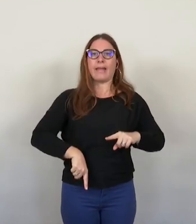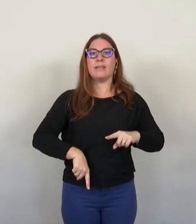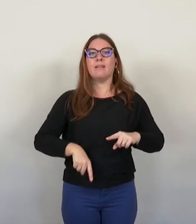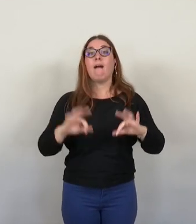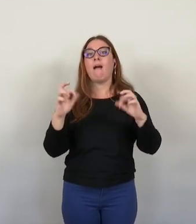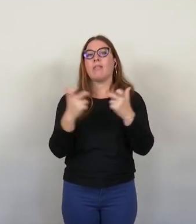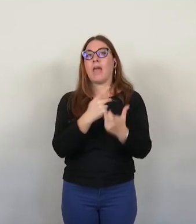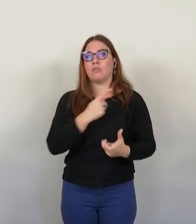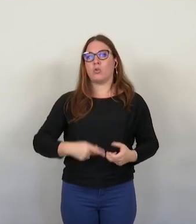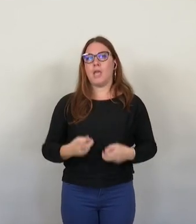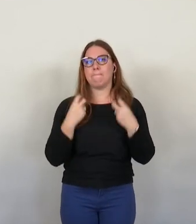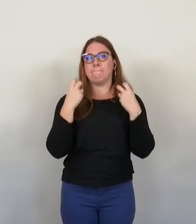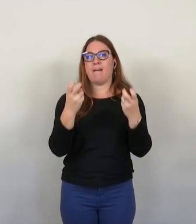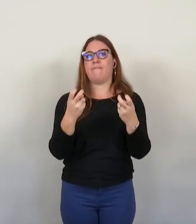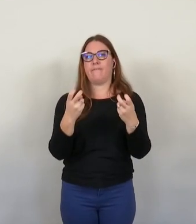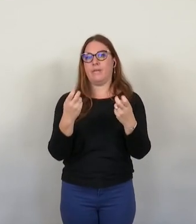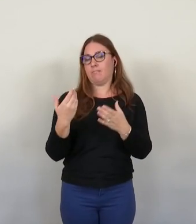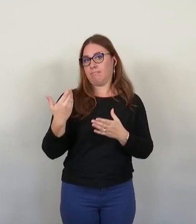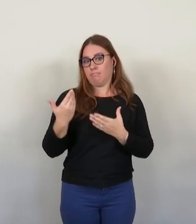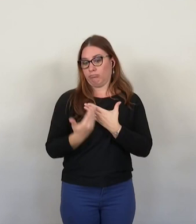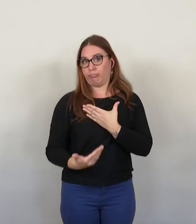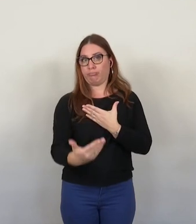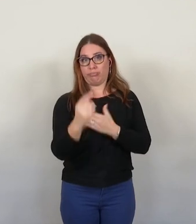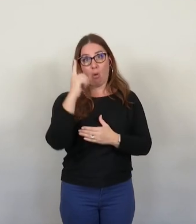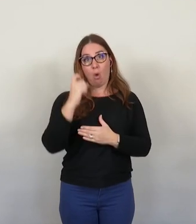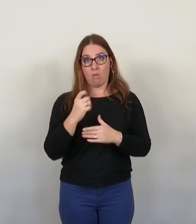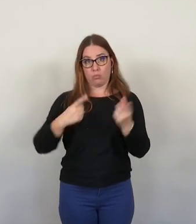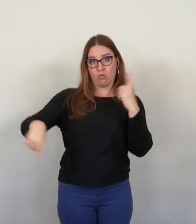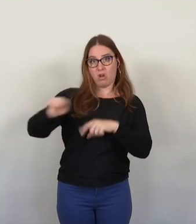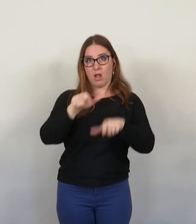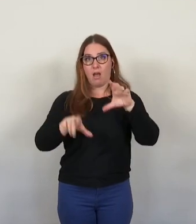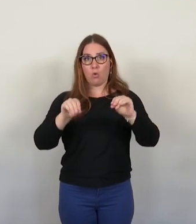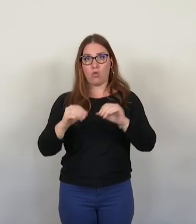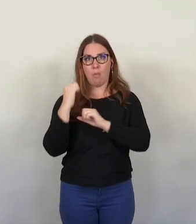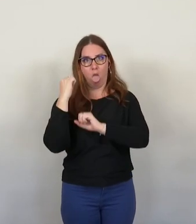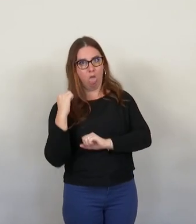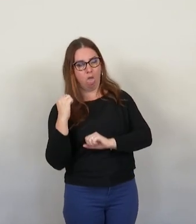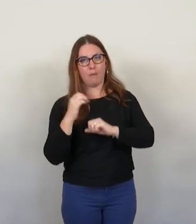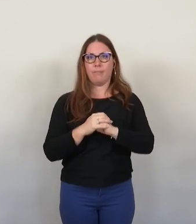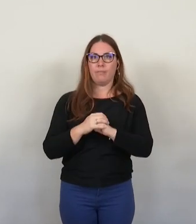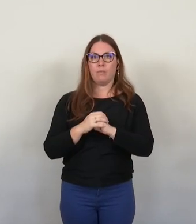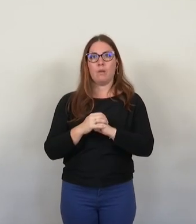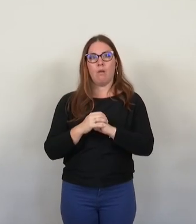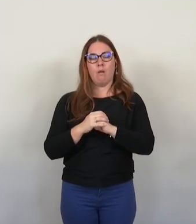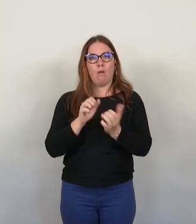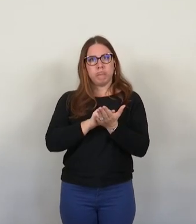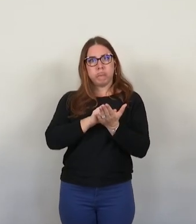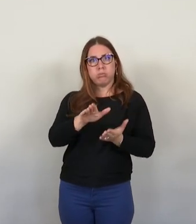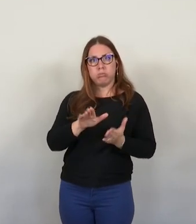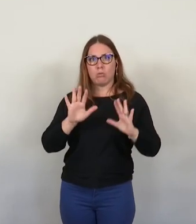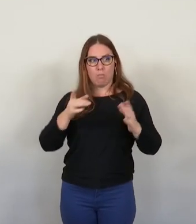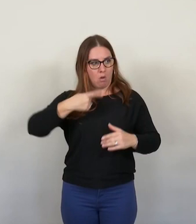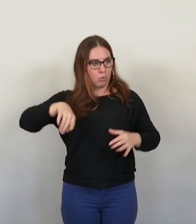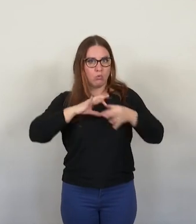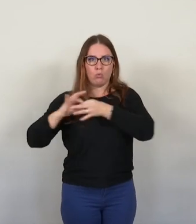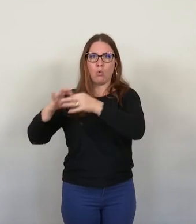taxe foncière qui va peser en cette rentrée sur les grenobloises et les Grenoblois une exclusion qui met à mal l'union de la gauche